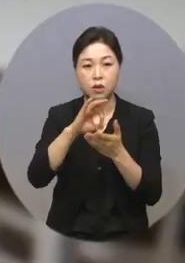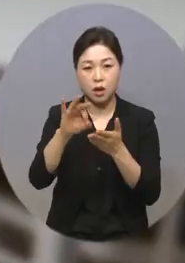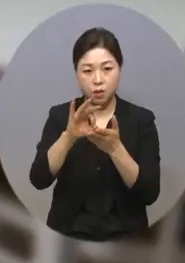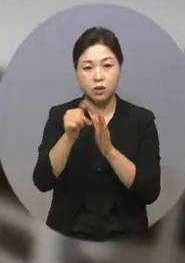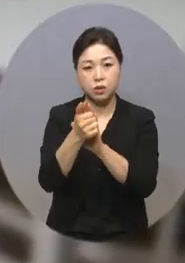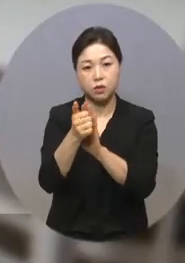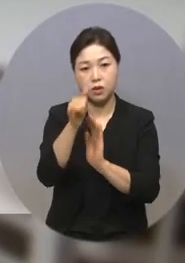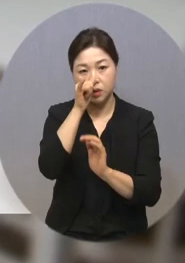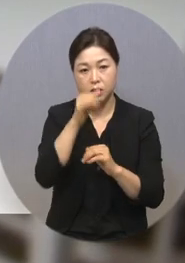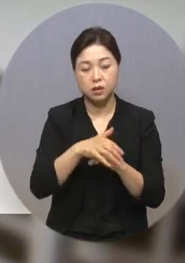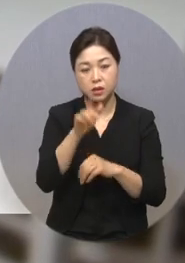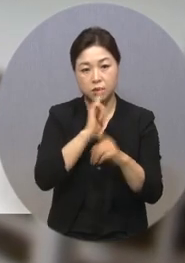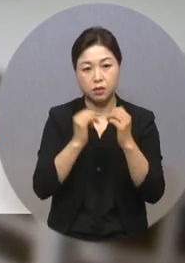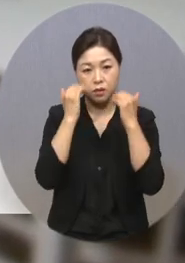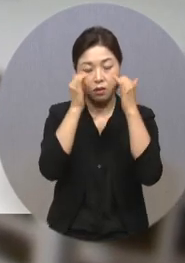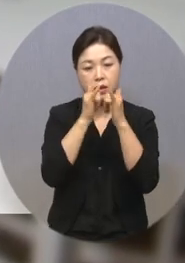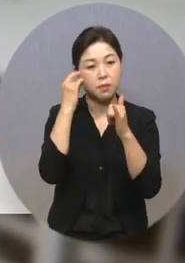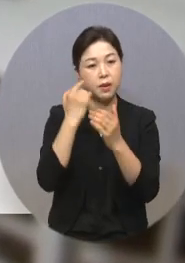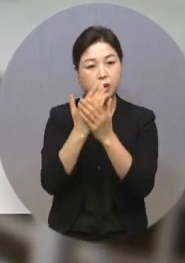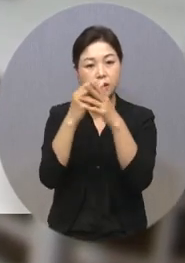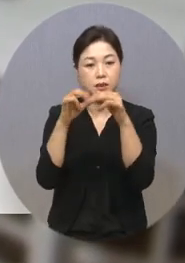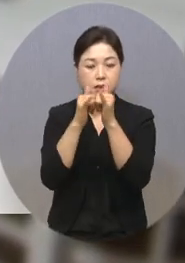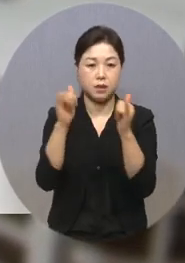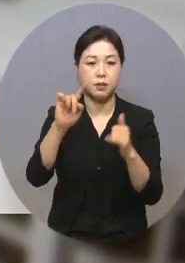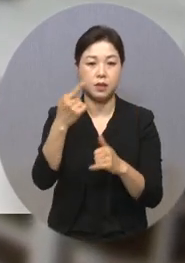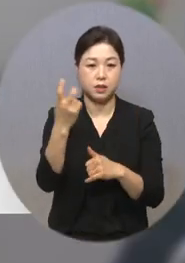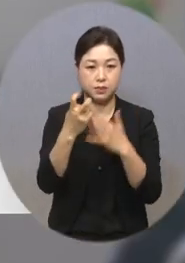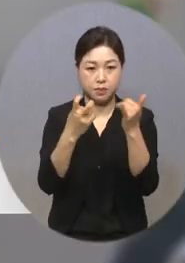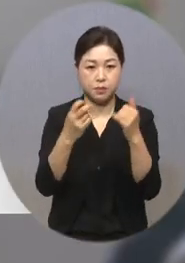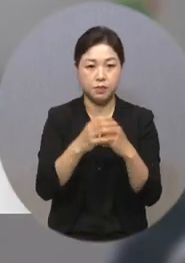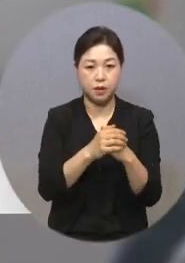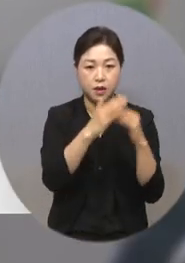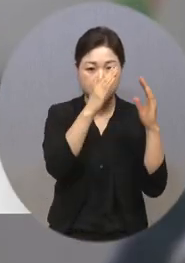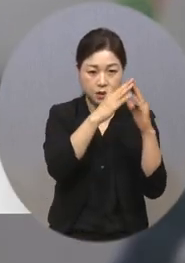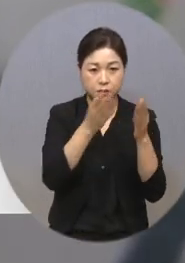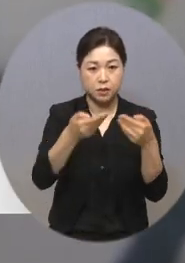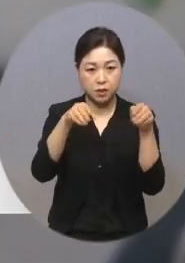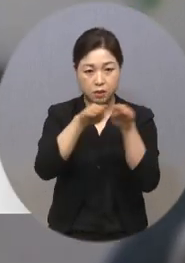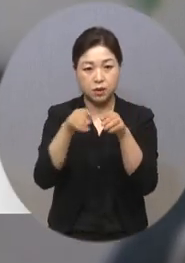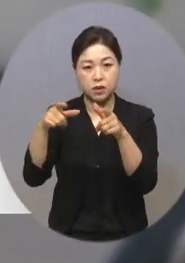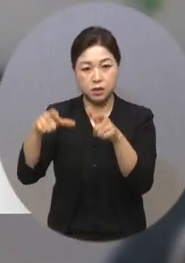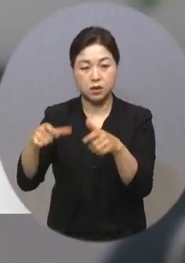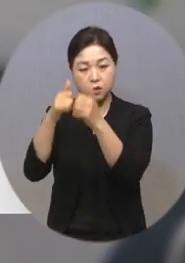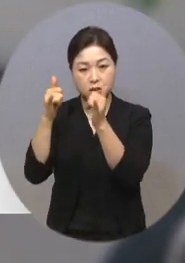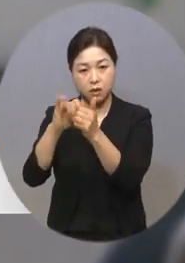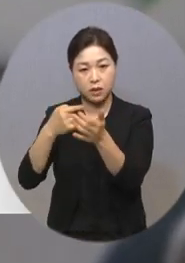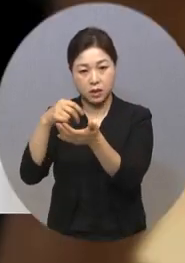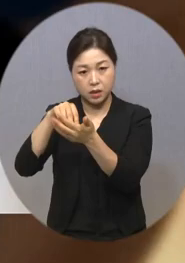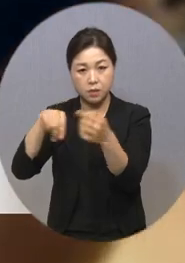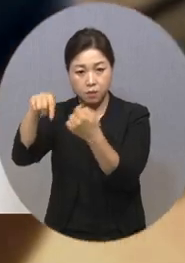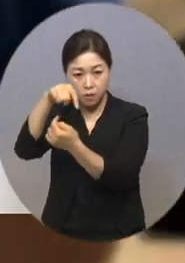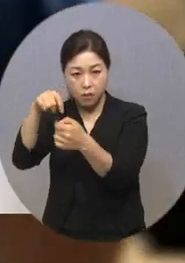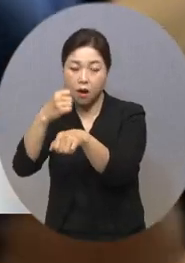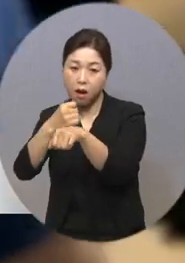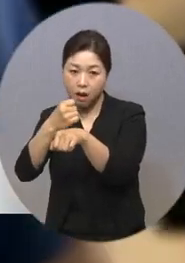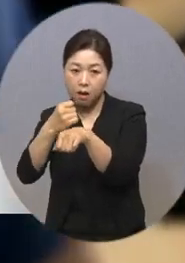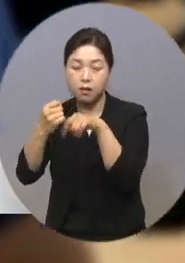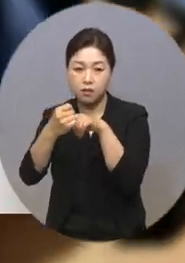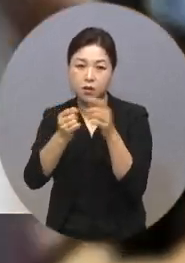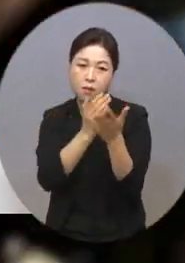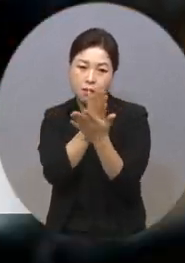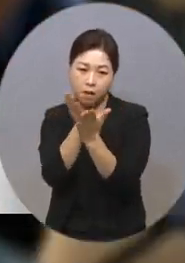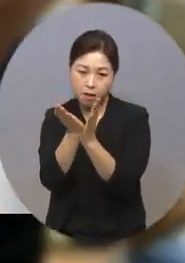신청대상은 성인 발달장애인 120명 으로 제가 00:00 서령 지역사회 자립형 으로 나 너 체계적인 지원을